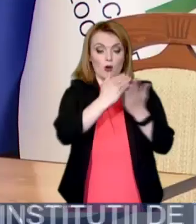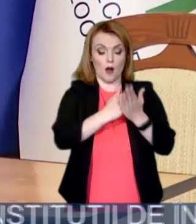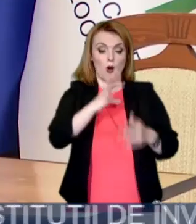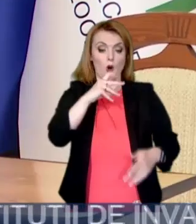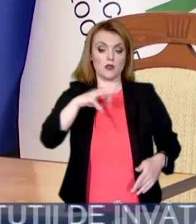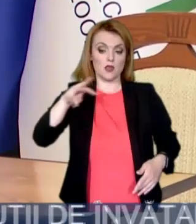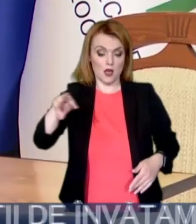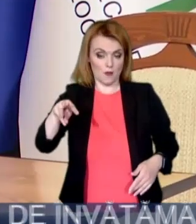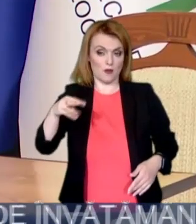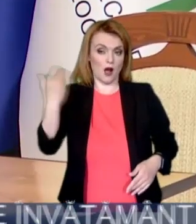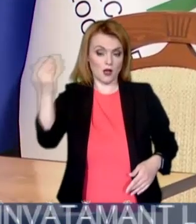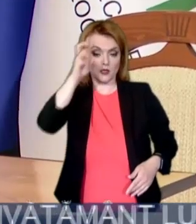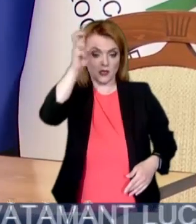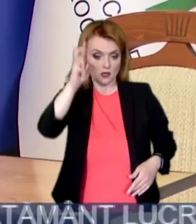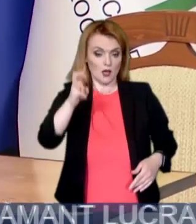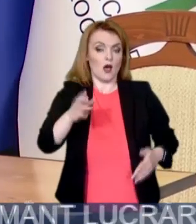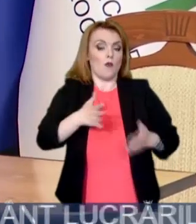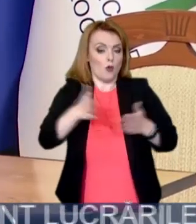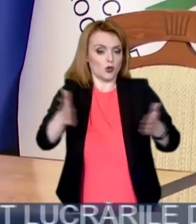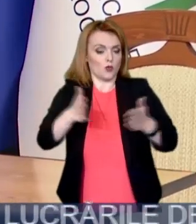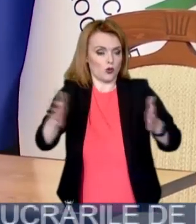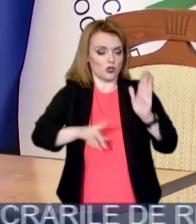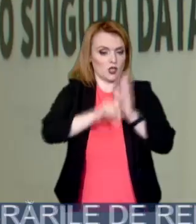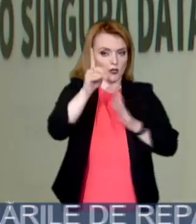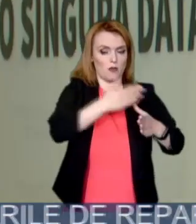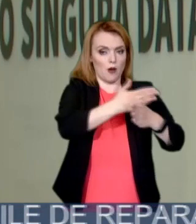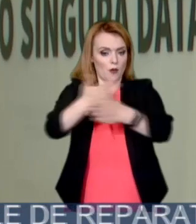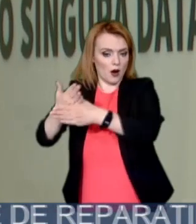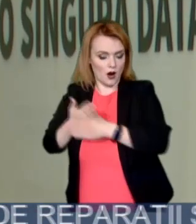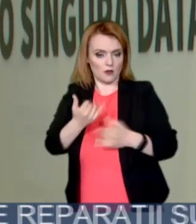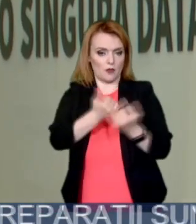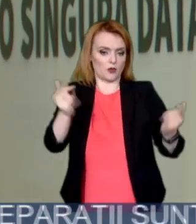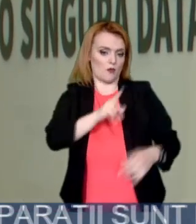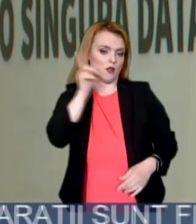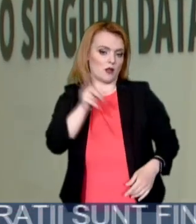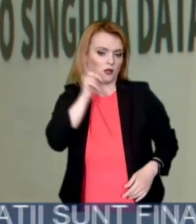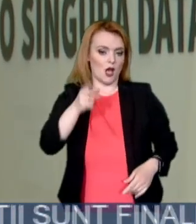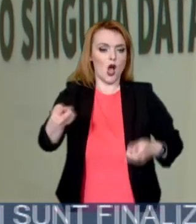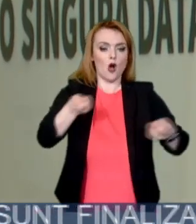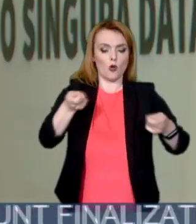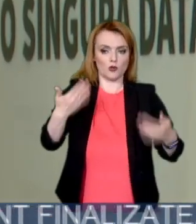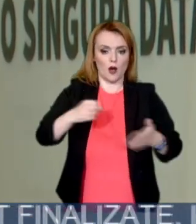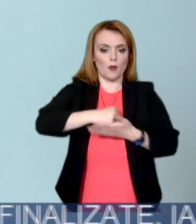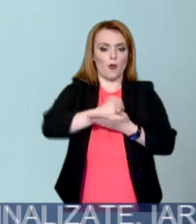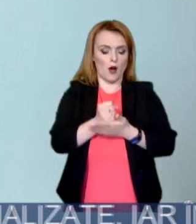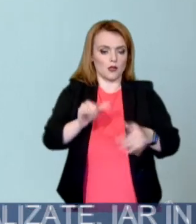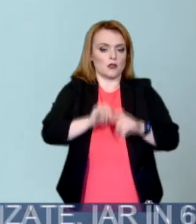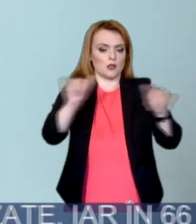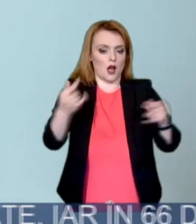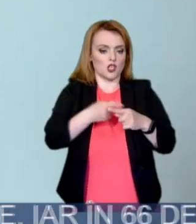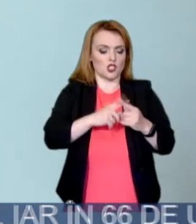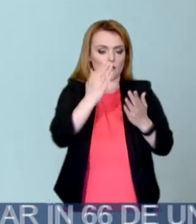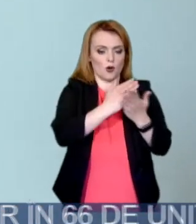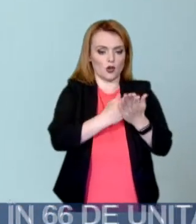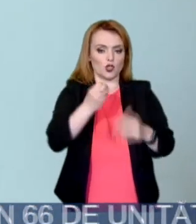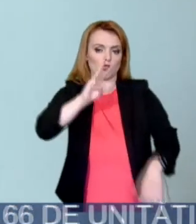instrumente financiare de sprijin pentru afaceri, printre care programul Start pentru tineri. Guvernul a aprobat extinderea programului pentru